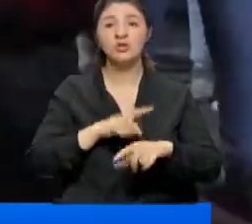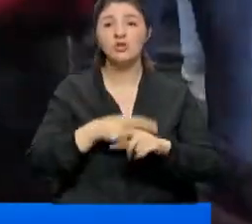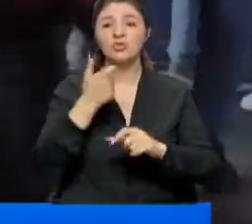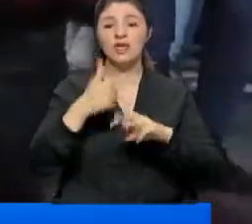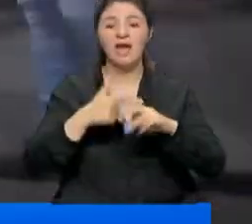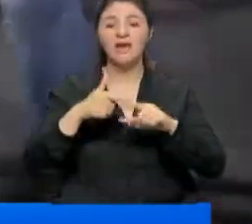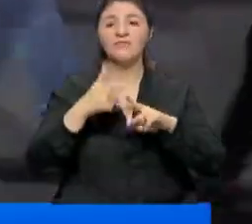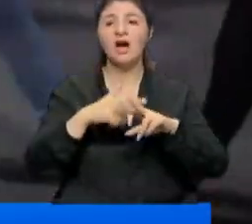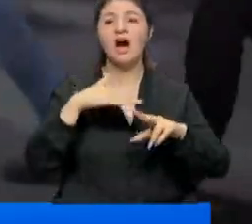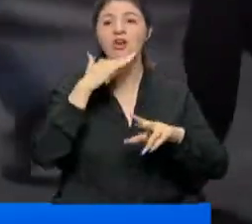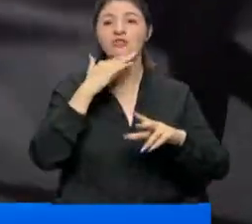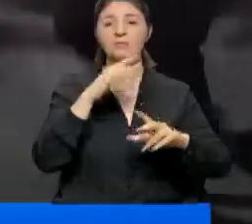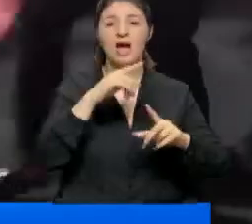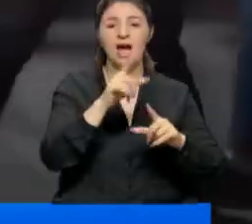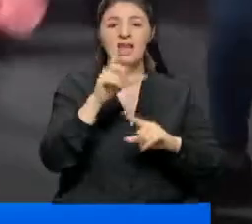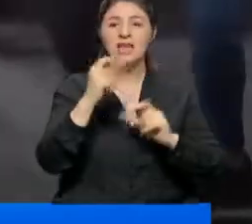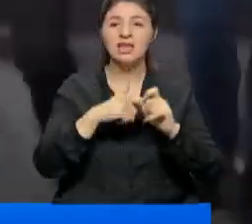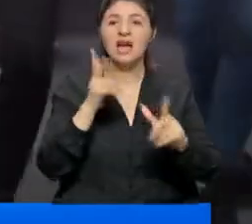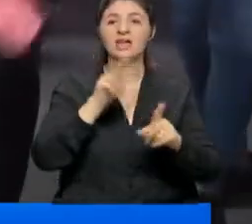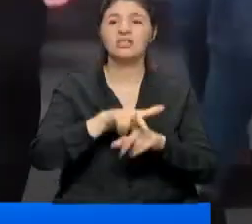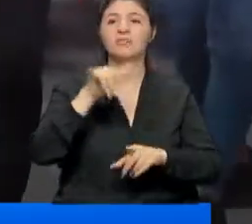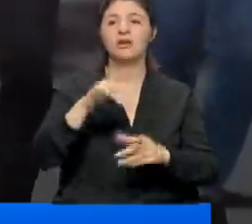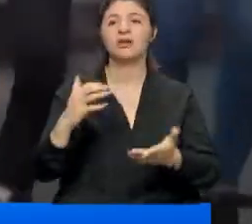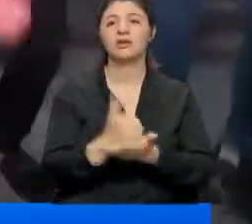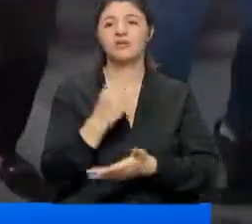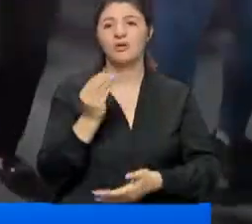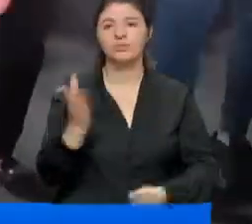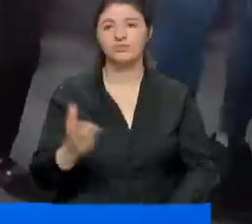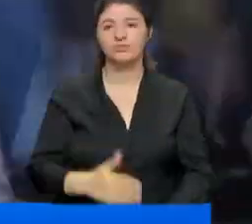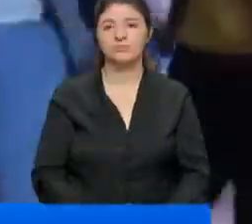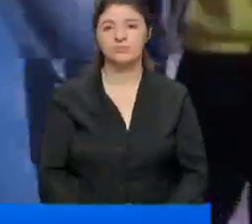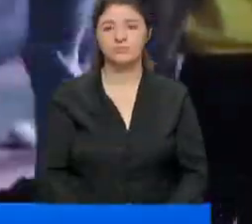UEFA Avrupa Ligi play-off turuna da katılma hakkını elde ettik